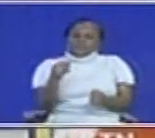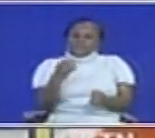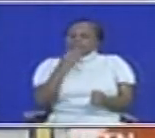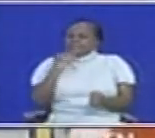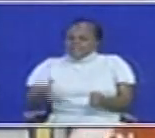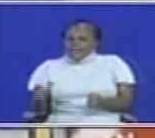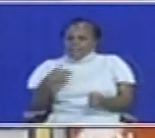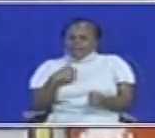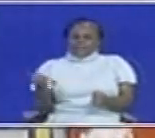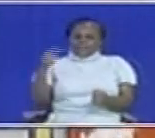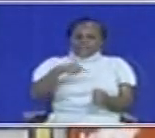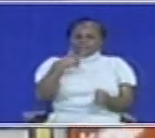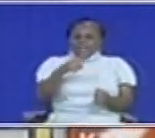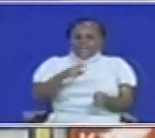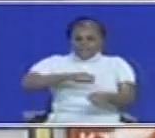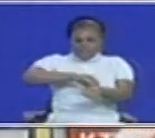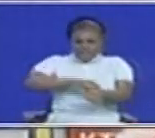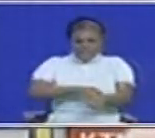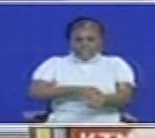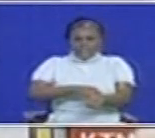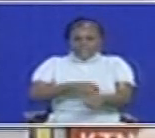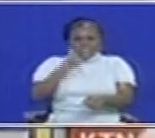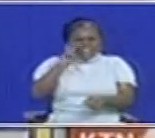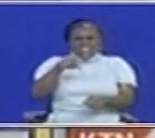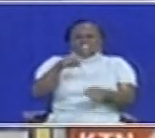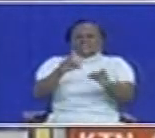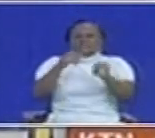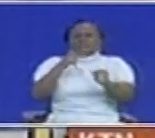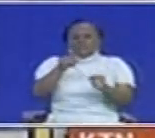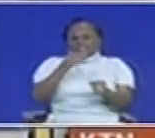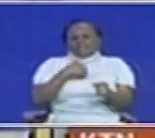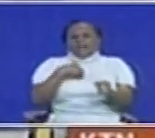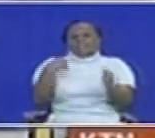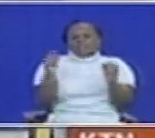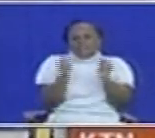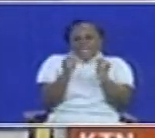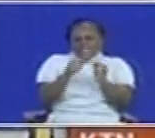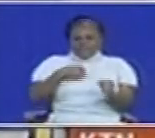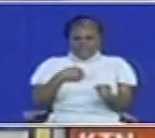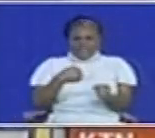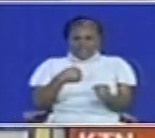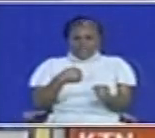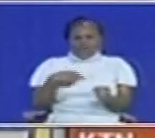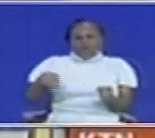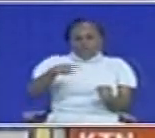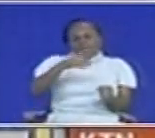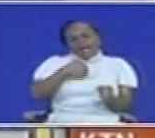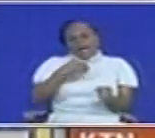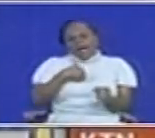na kufinya kwa mwili aone kama unasikia uchungu. So we had our